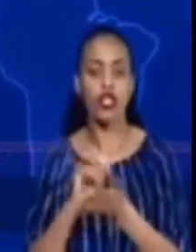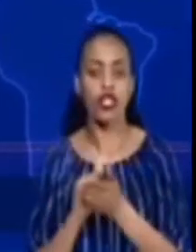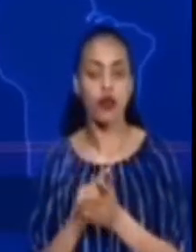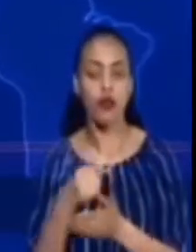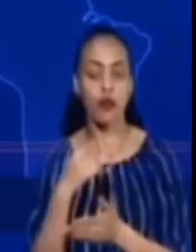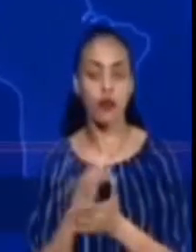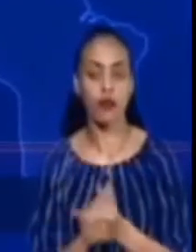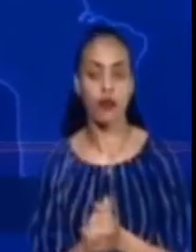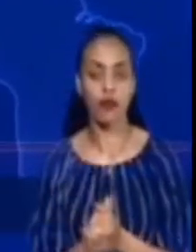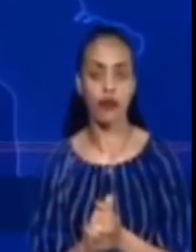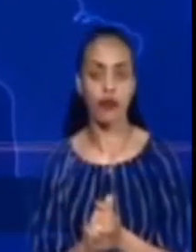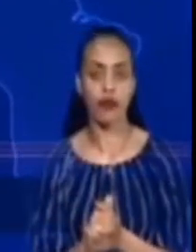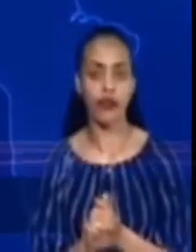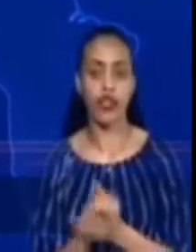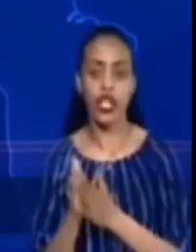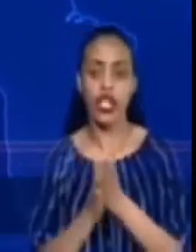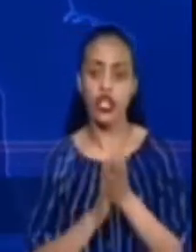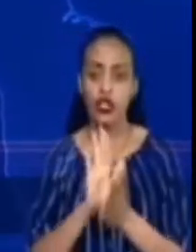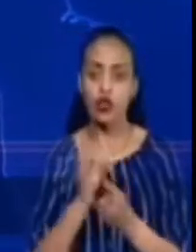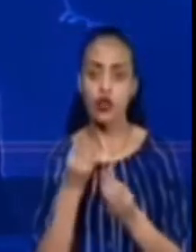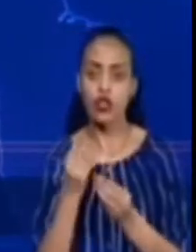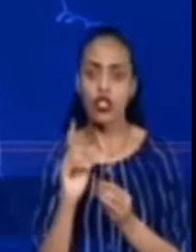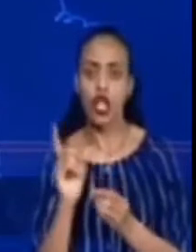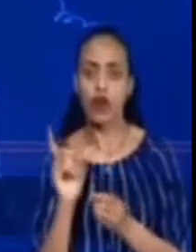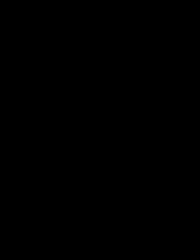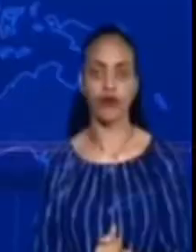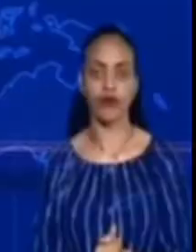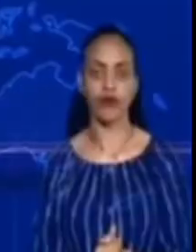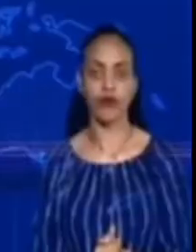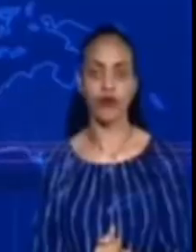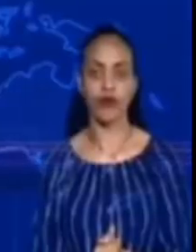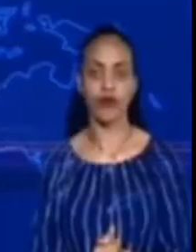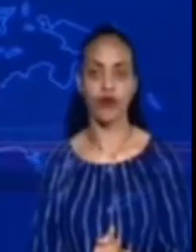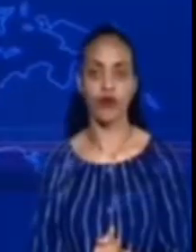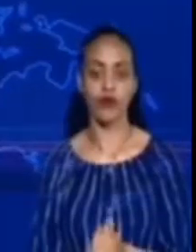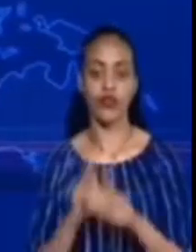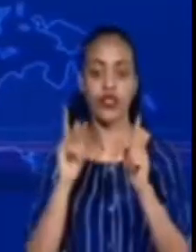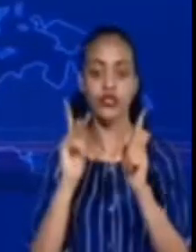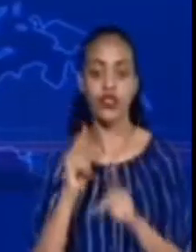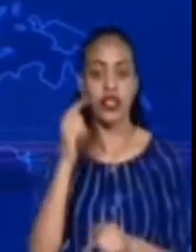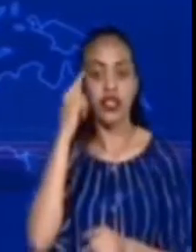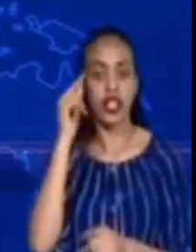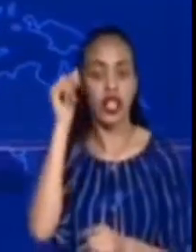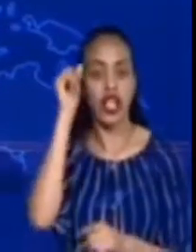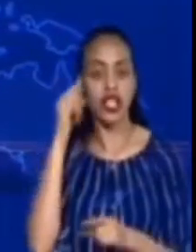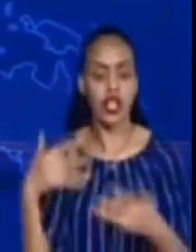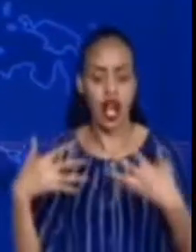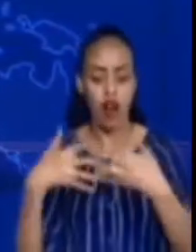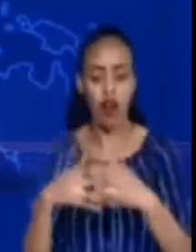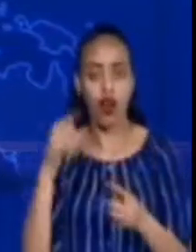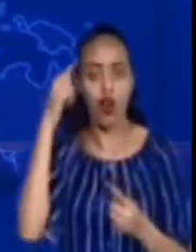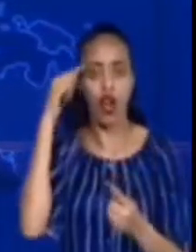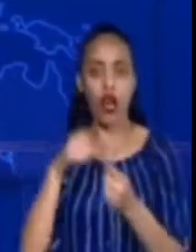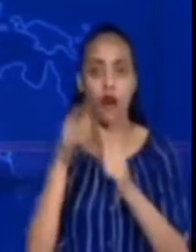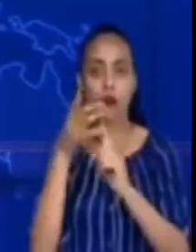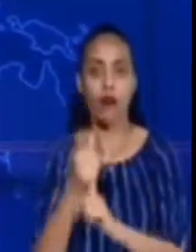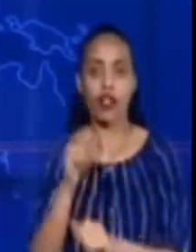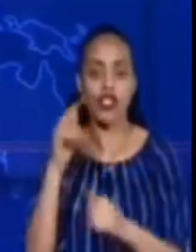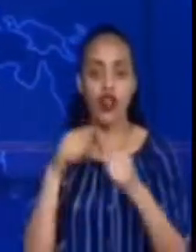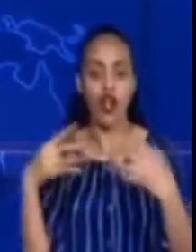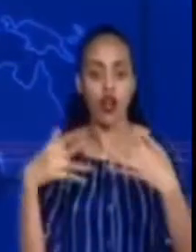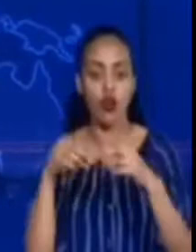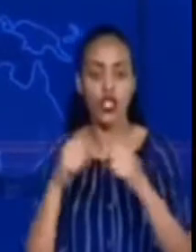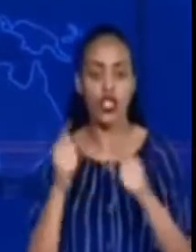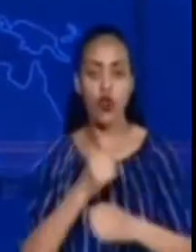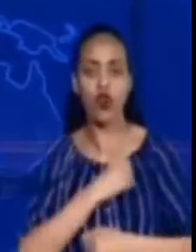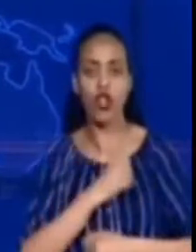አይናገርም ሲያሽሞጡት አይናገርም ምንም ነገር ሲያድርግ አይናገርም ነገር ግን ሪኩም ዘመዳ ዘመድኩን